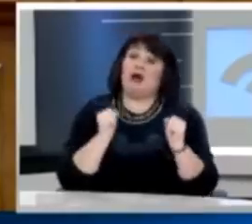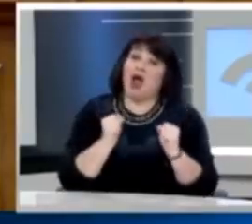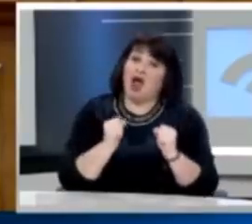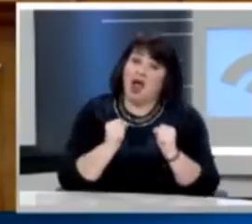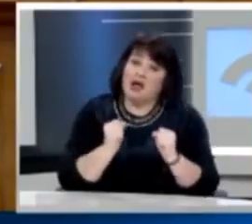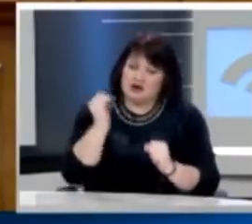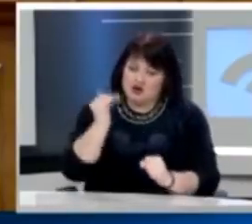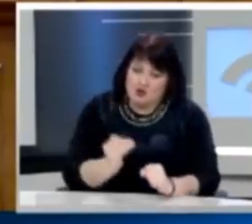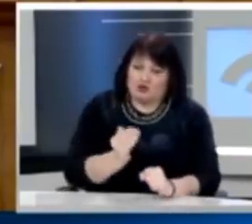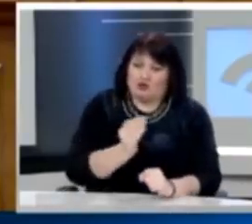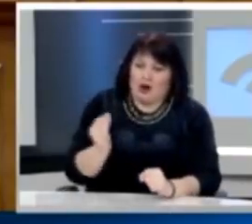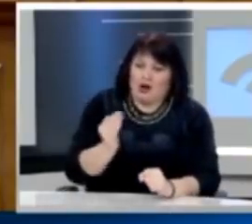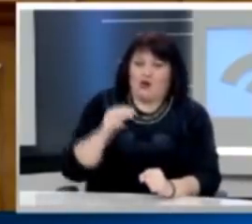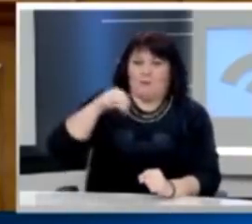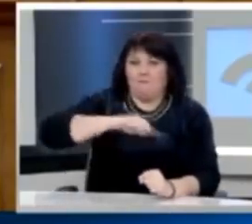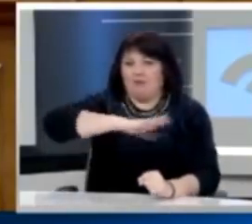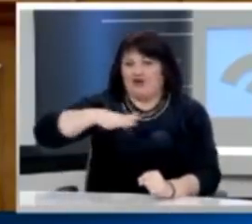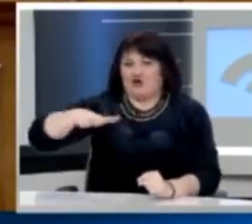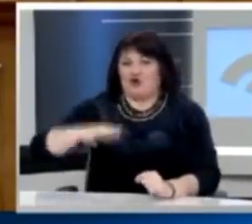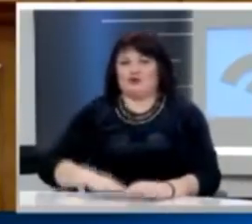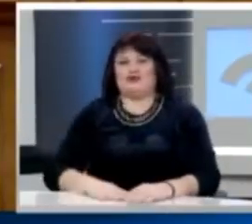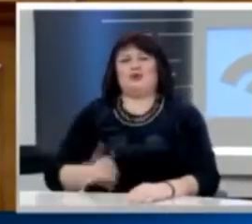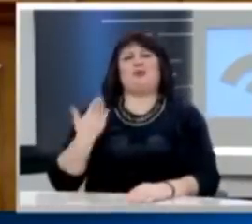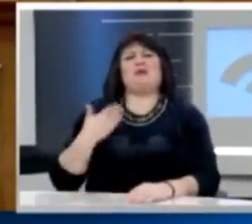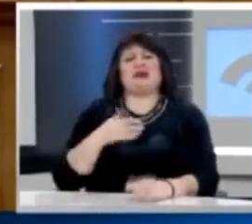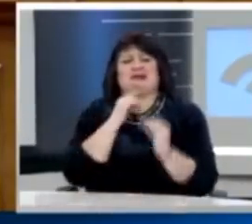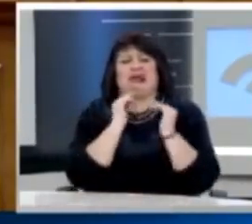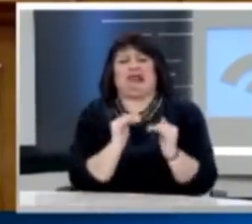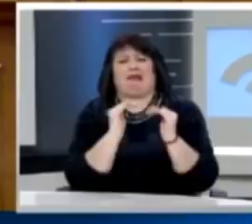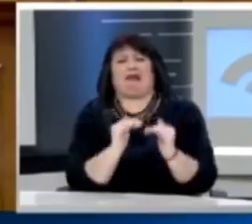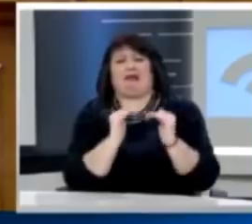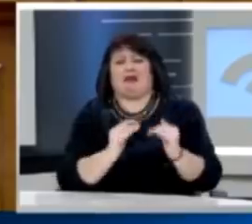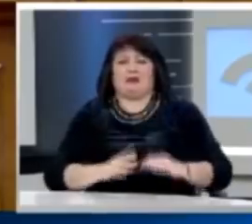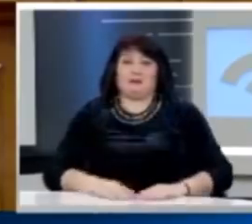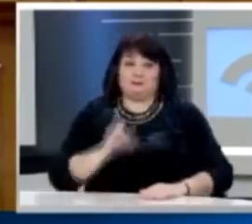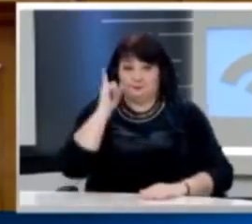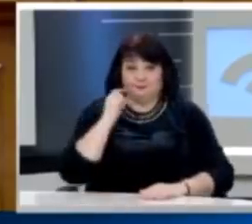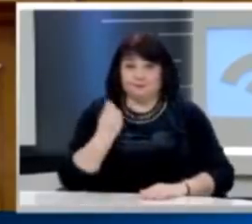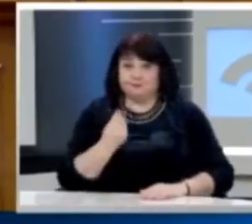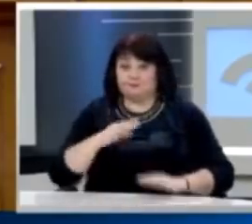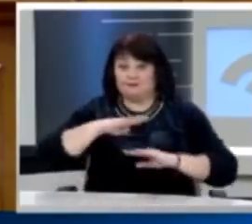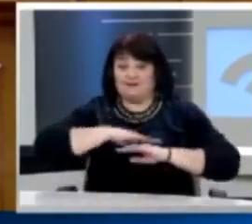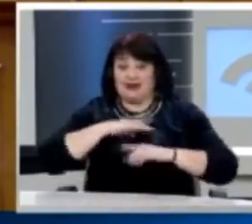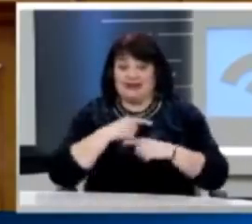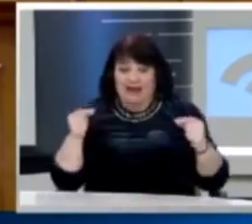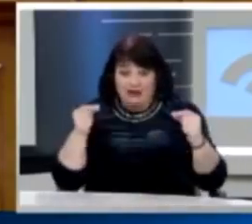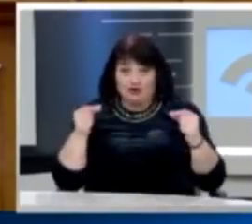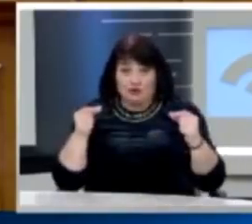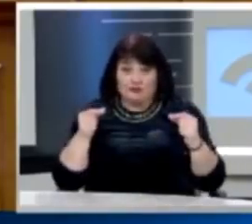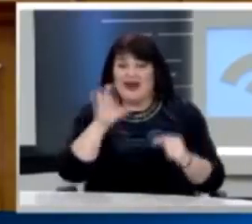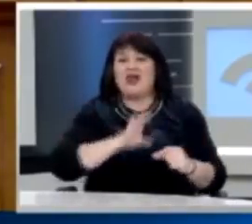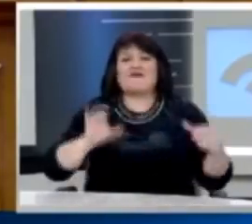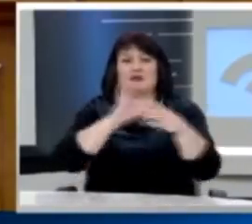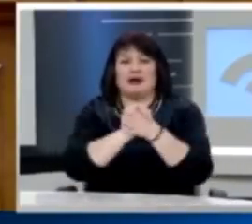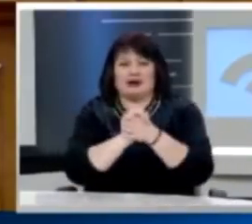στη Νοτιοανατολική Μεσόγειο. Μας τα έχουν πει και οι προηγούμενοι. Ξέρετε πολύ καλά πως το ΝΑΤΟ, η Ευρωπαϊκή Ένωση